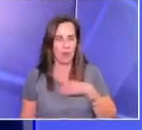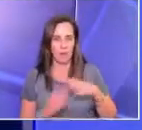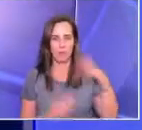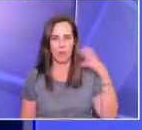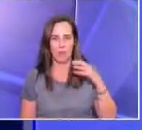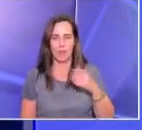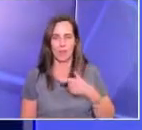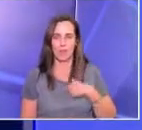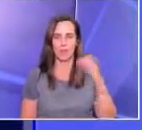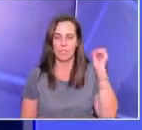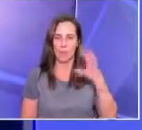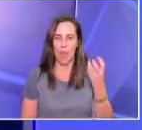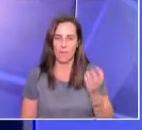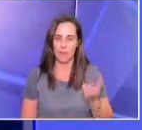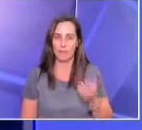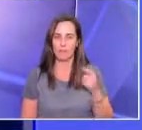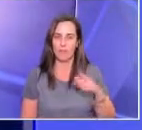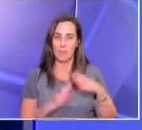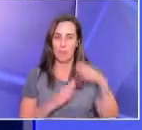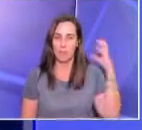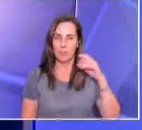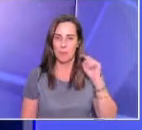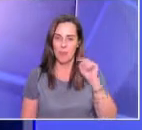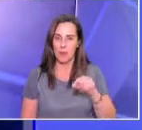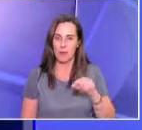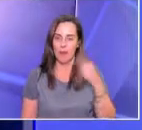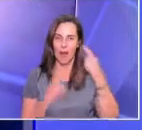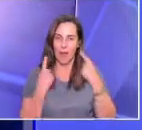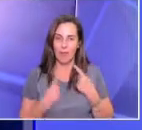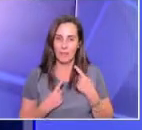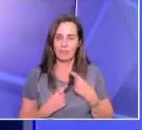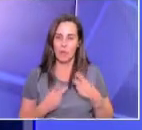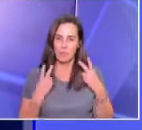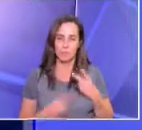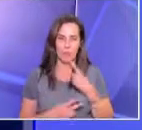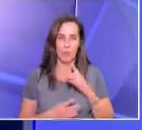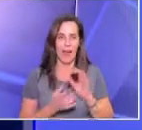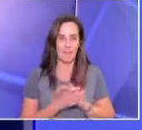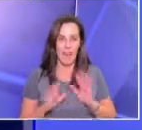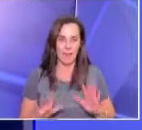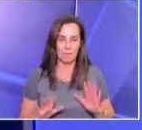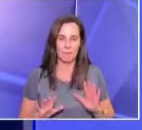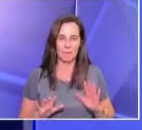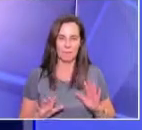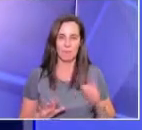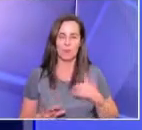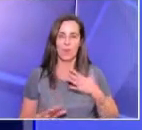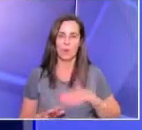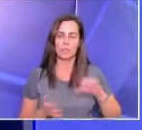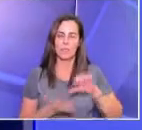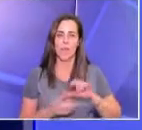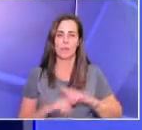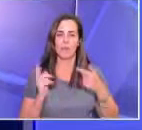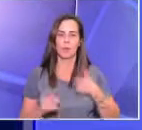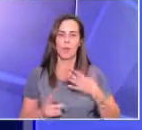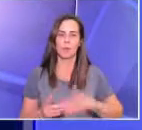עליי ואיזה אבנים זרקו עליי. והנה בבית שמש מגיע קהל חרדי משמעותי ואומר, חברים, אנחנו רוצים עיר אחרת,